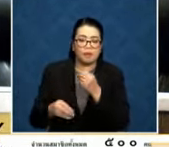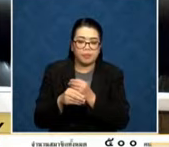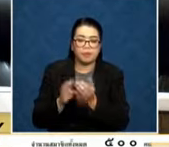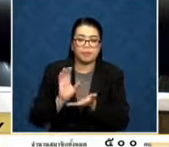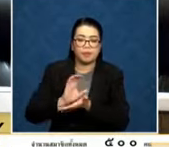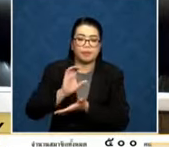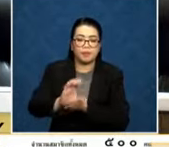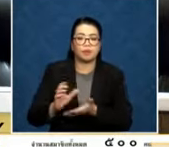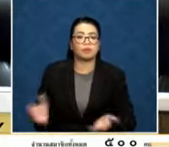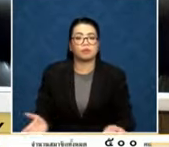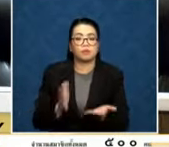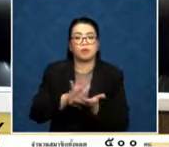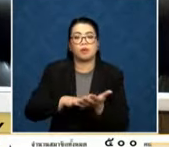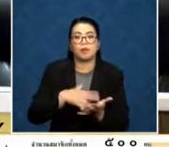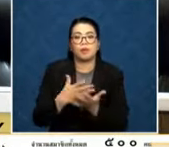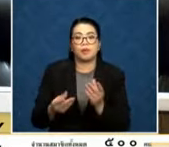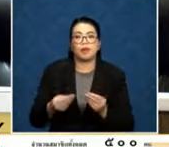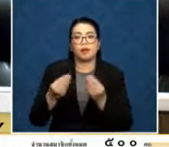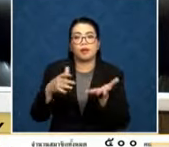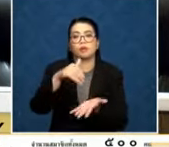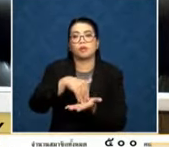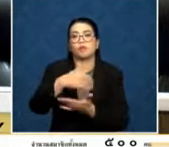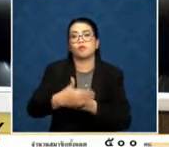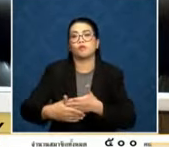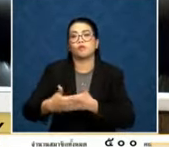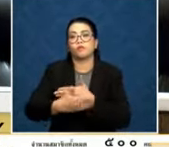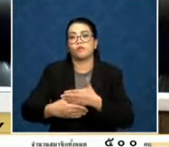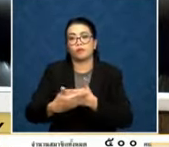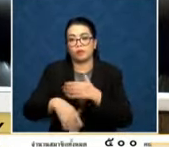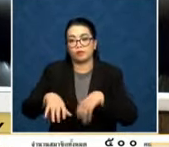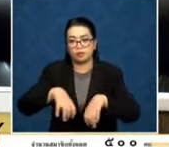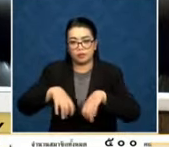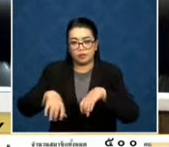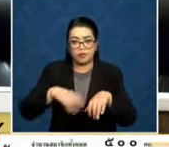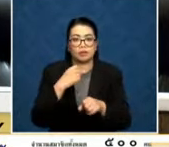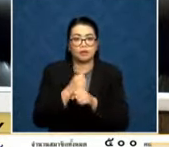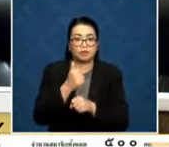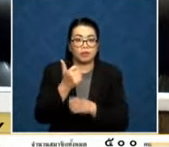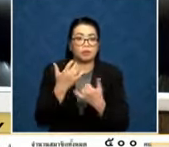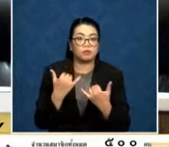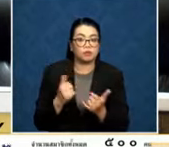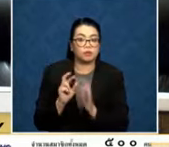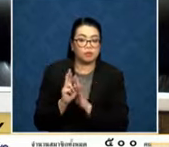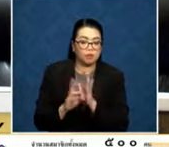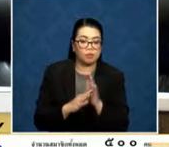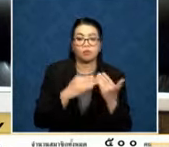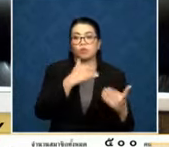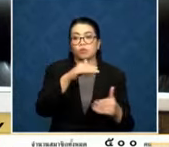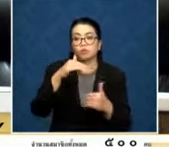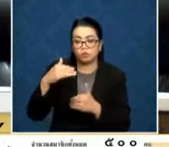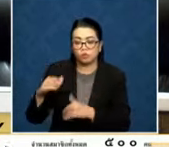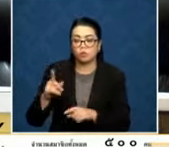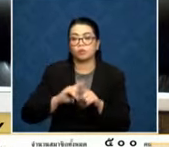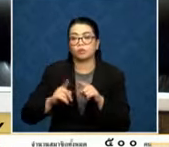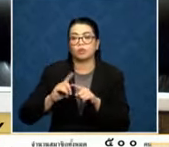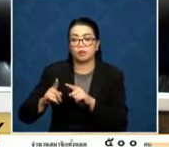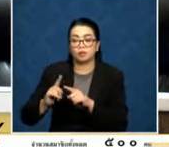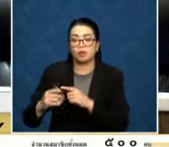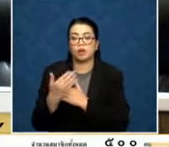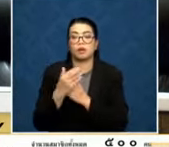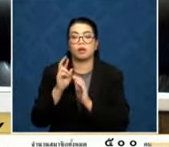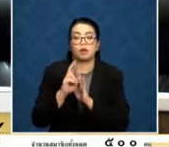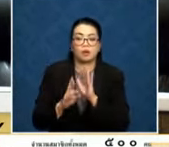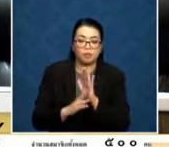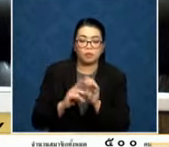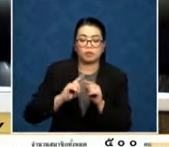สรรและก็ผลักดันนโยบายปีหน้าไม่เป็นไรครับท่านสามารถจัดการเรื่องนี้อย่างจริงจังแม้ทุกวันนี้จะมีระบบขนส่งทางรางอยู่แล้วเนี่ยนะครับแต่มัน